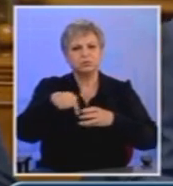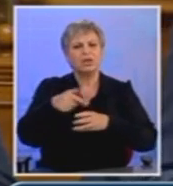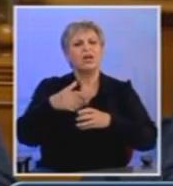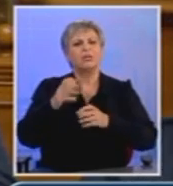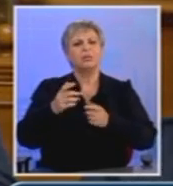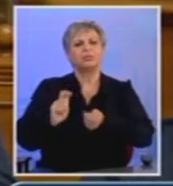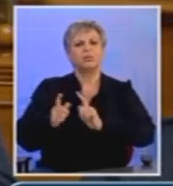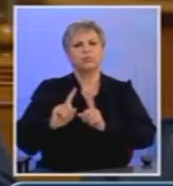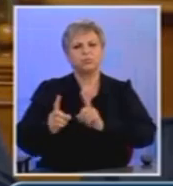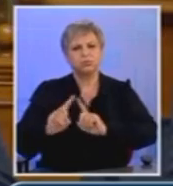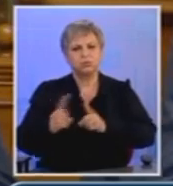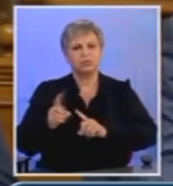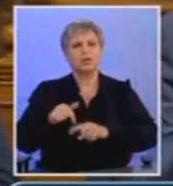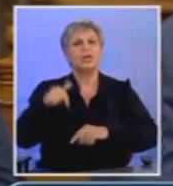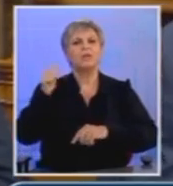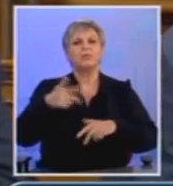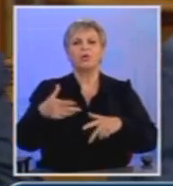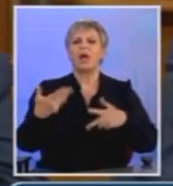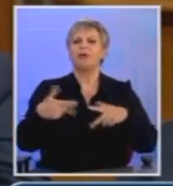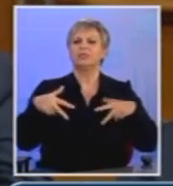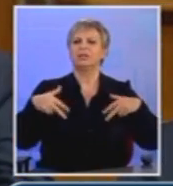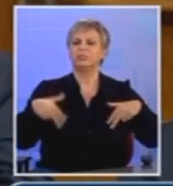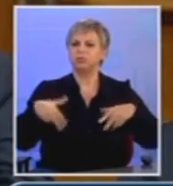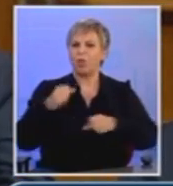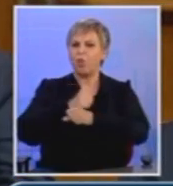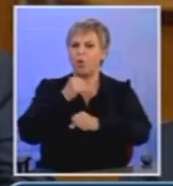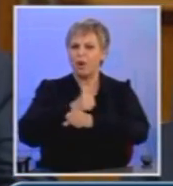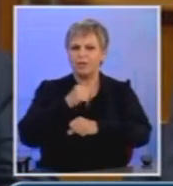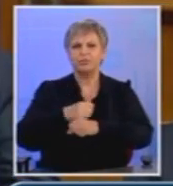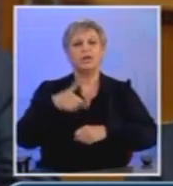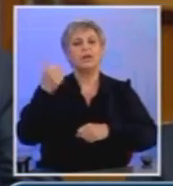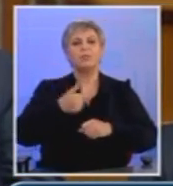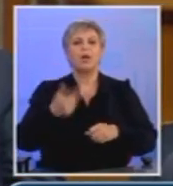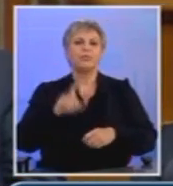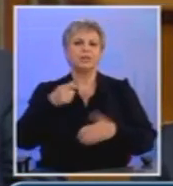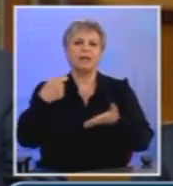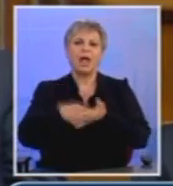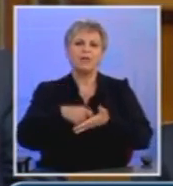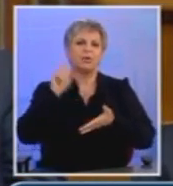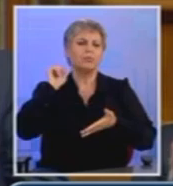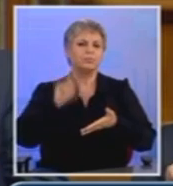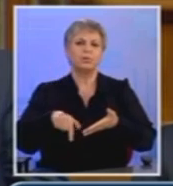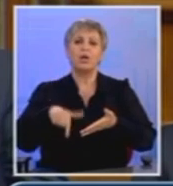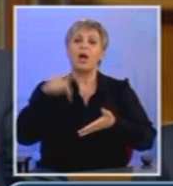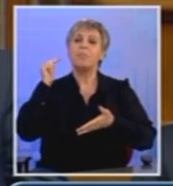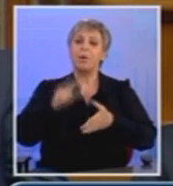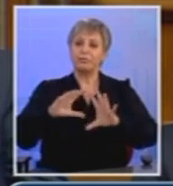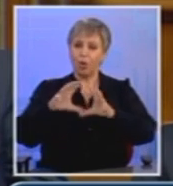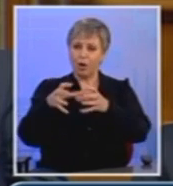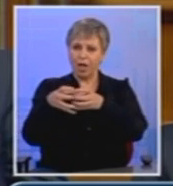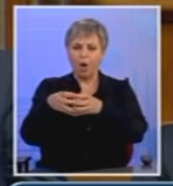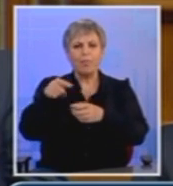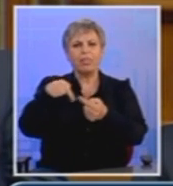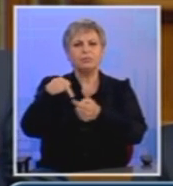επιχειρηματιών οι δυνάμεις της διαφθοράς και της διαπλοκής της γενικευμένης φοροδιαφυγής αυτέ αυτές οι δυνάμεις που ευνοήθηκαν τα